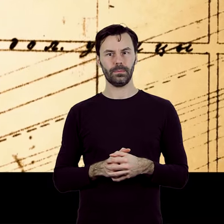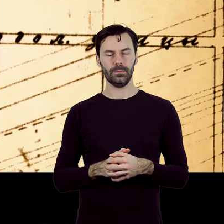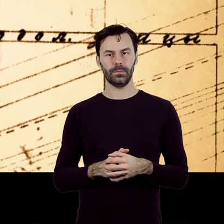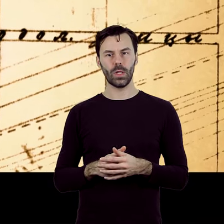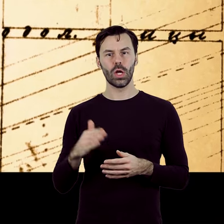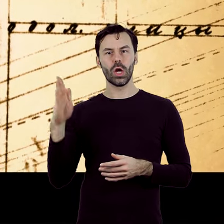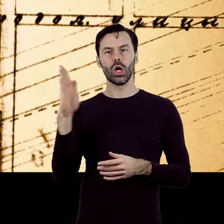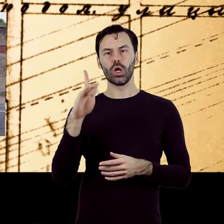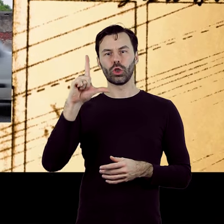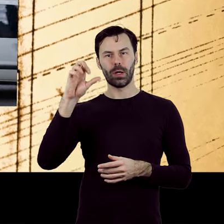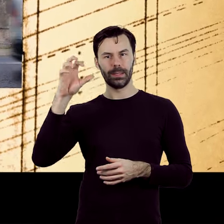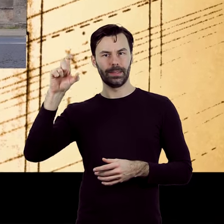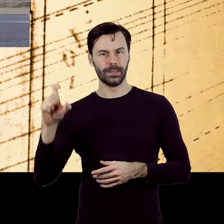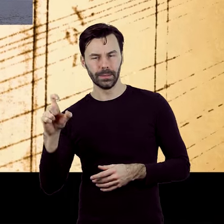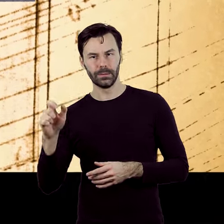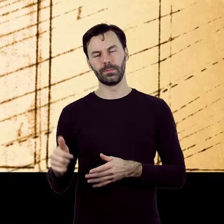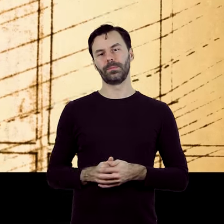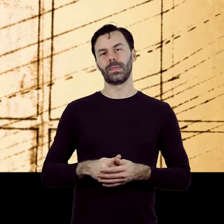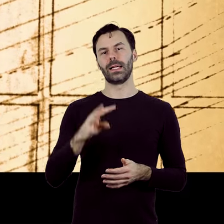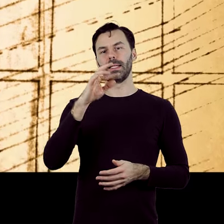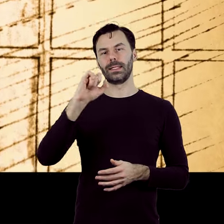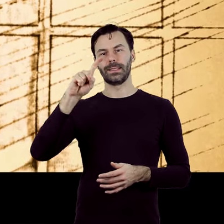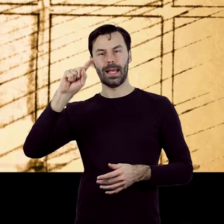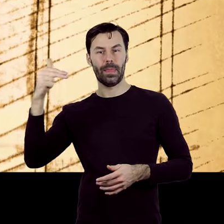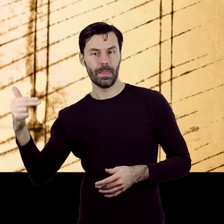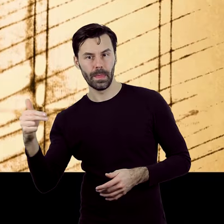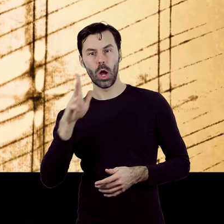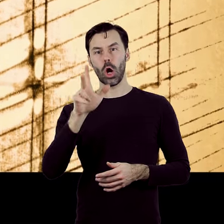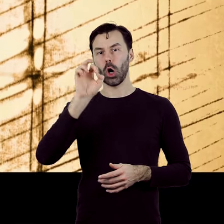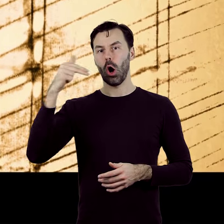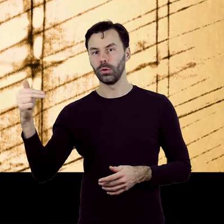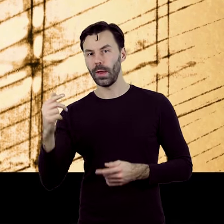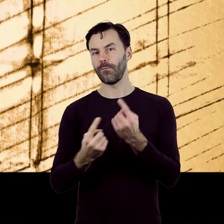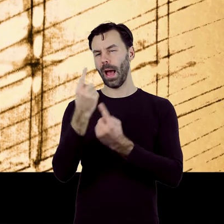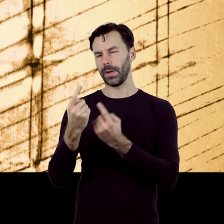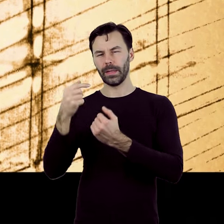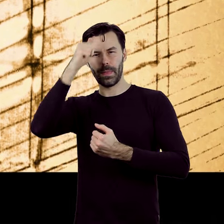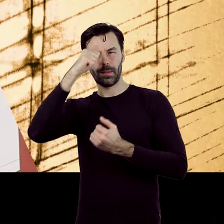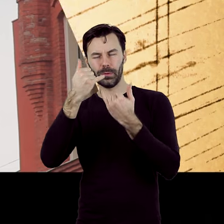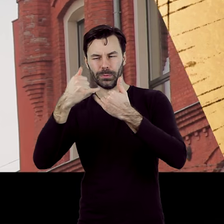Edwarda Scholza, Teodora Tizena, Markusa Kona przy Łąkowej.